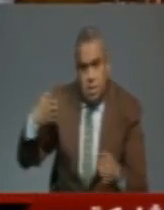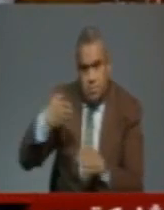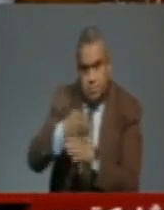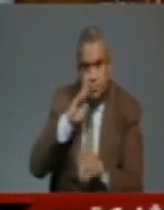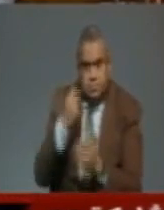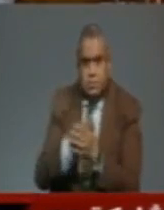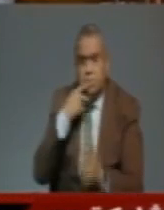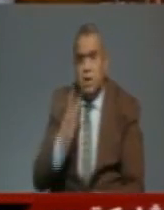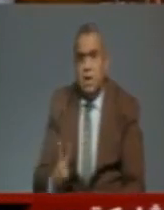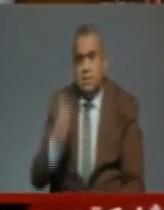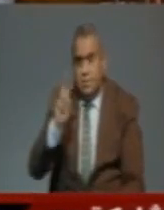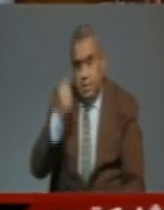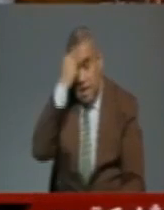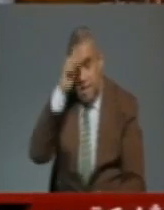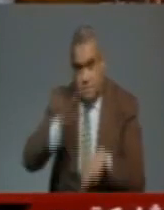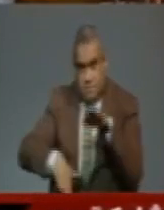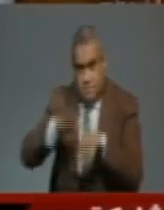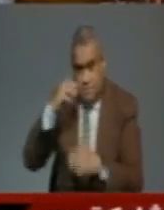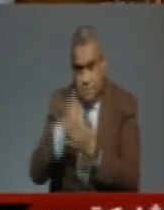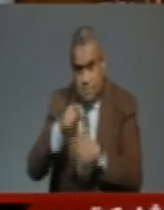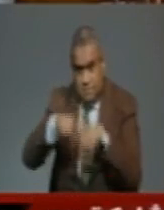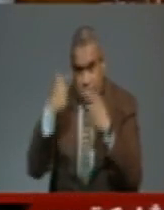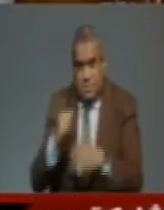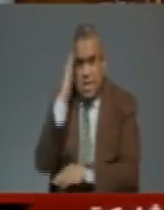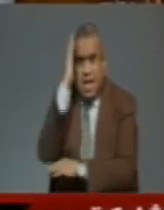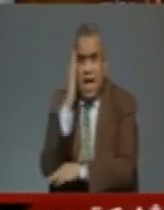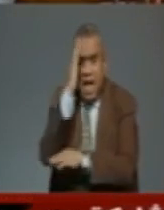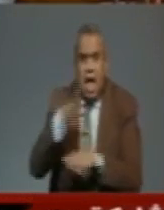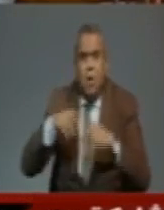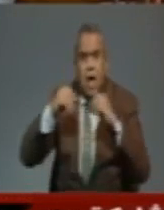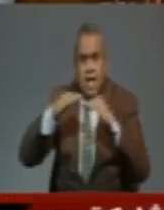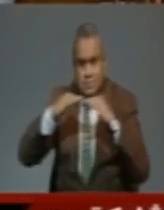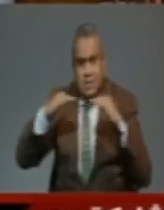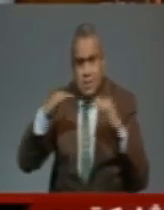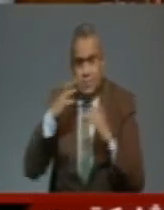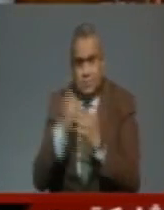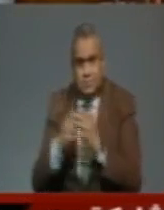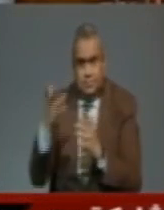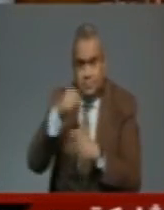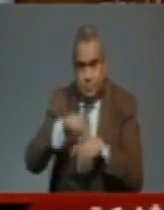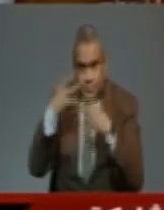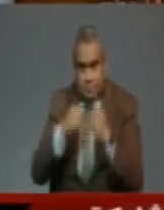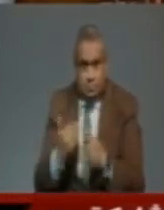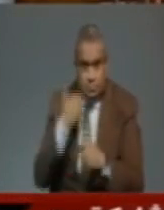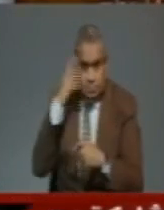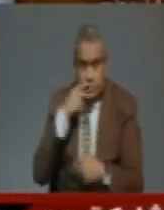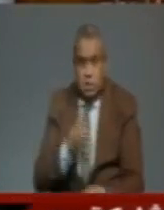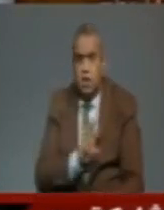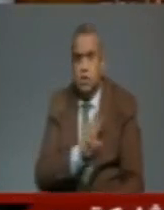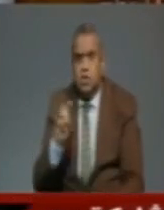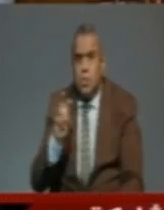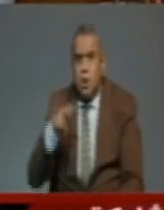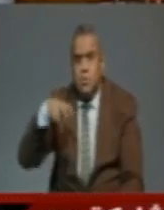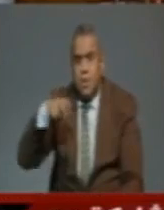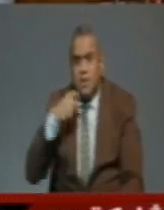70,000 متر مربع سواء طرق خرسانيه او طرق اسفلتيه، طاقه التداول 720 حاويه في اليوم لل 100 فدان، ال 400